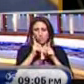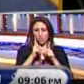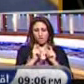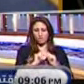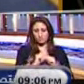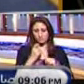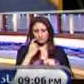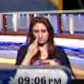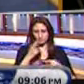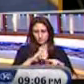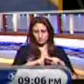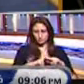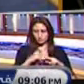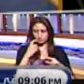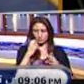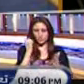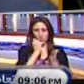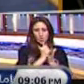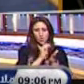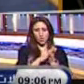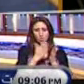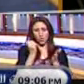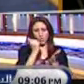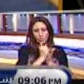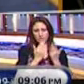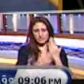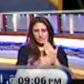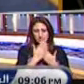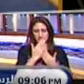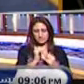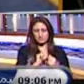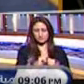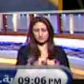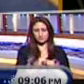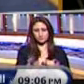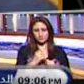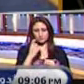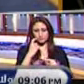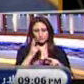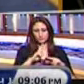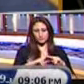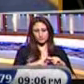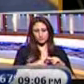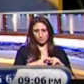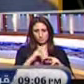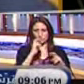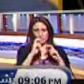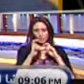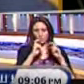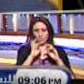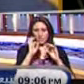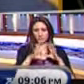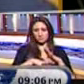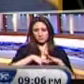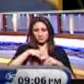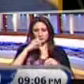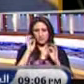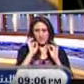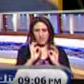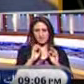الوزارة تسعى لطرح رخص جديدة خلال المرحلة المقبلة. كما كشف عن مناقشة إنشاء منطقة